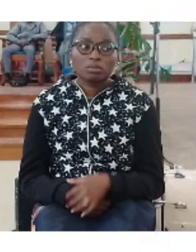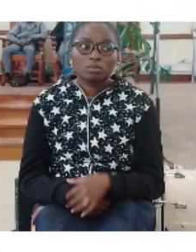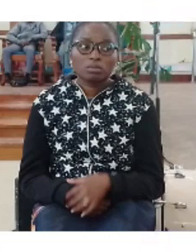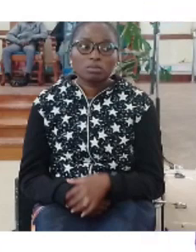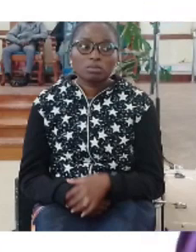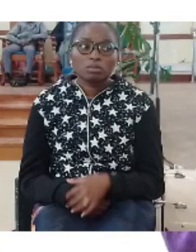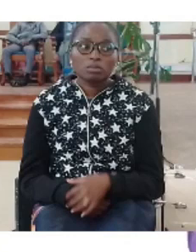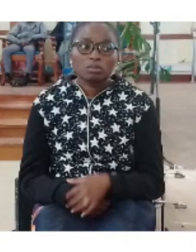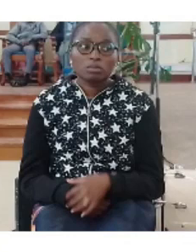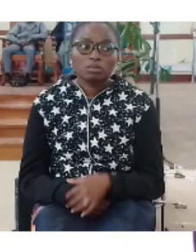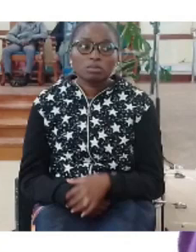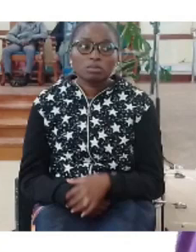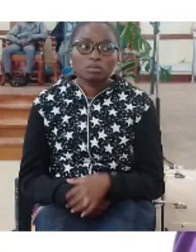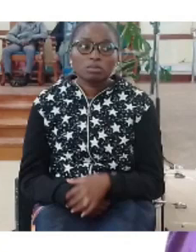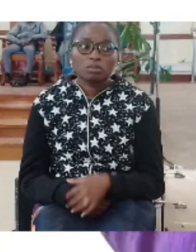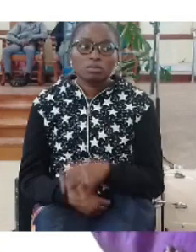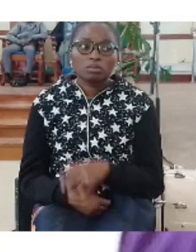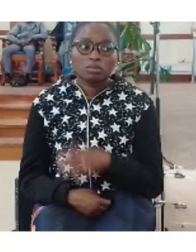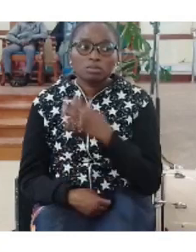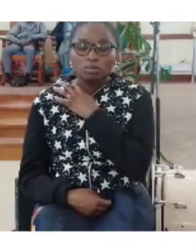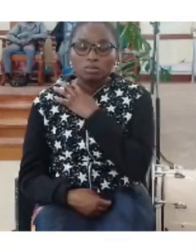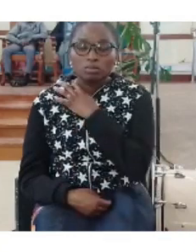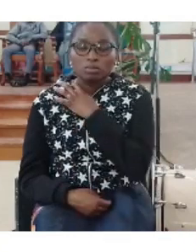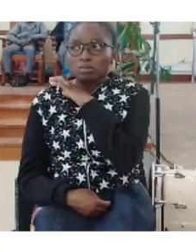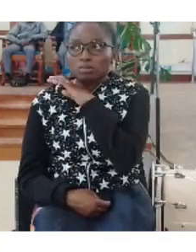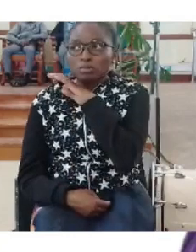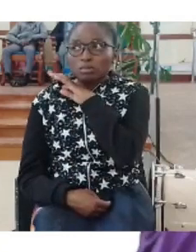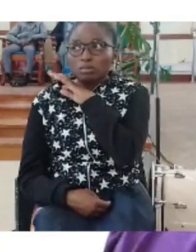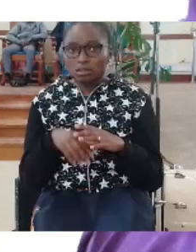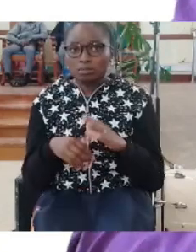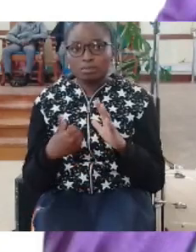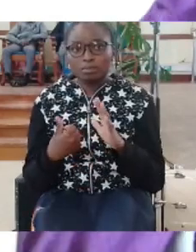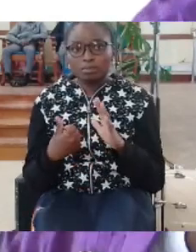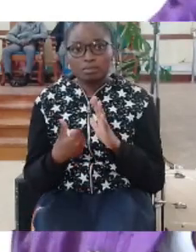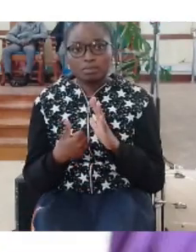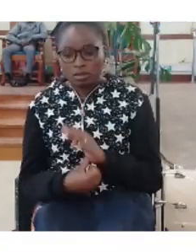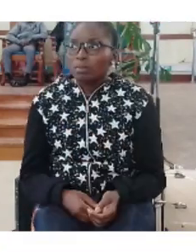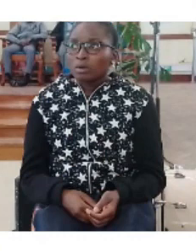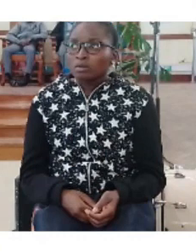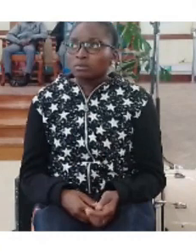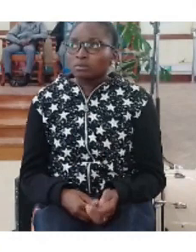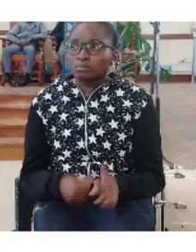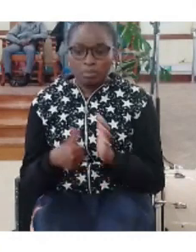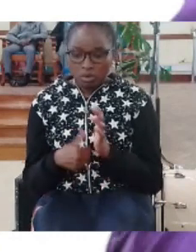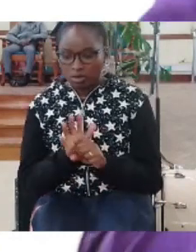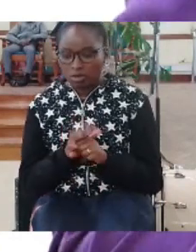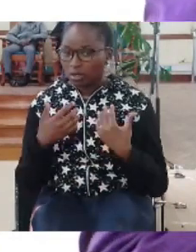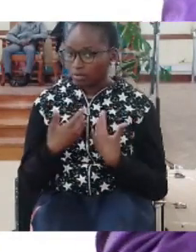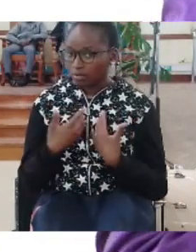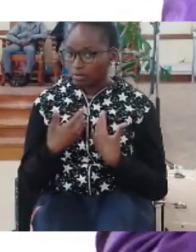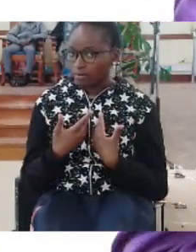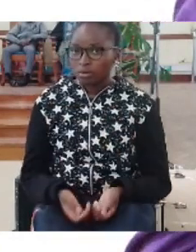situation oko nawe muthiururukirie mbere ni thina thutha ni thina miena ni thina ukarigwo ngorora